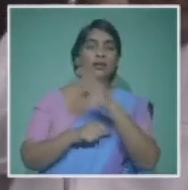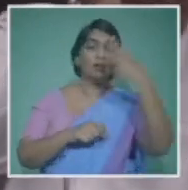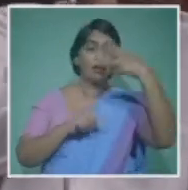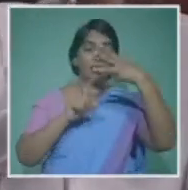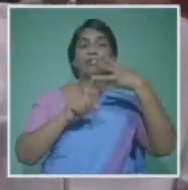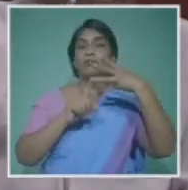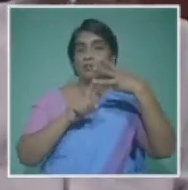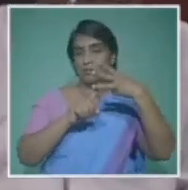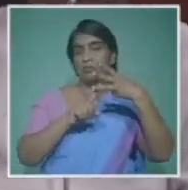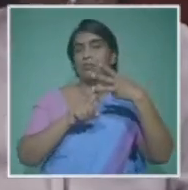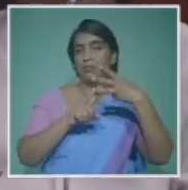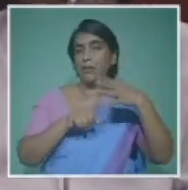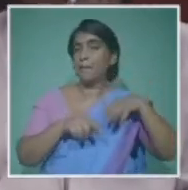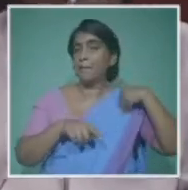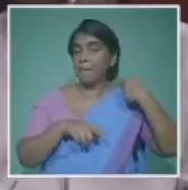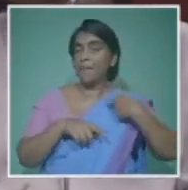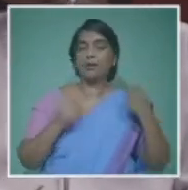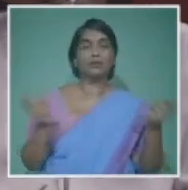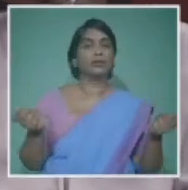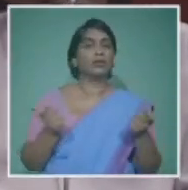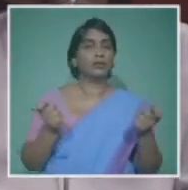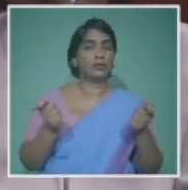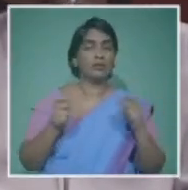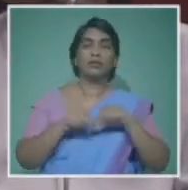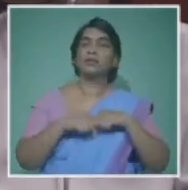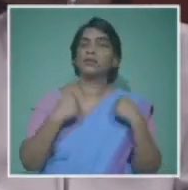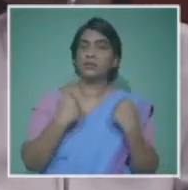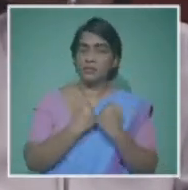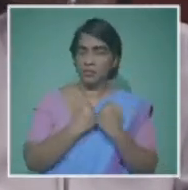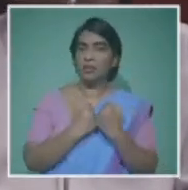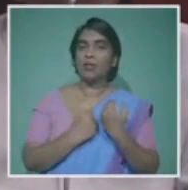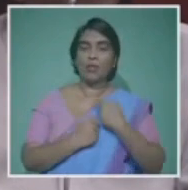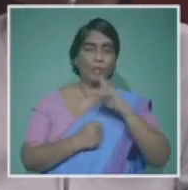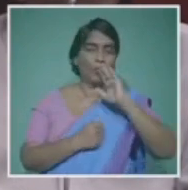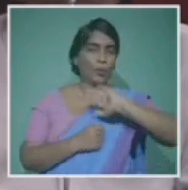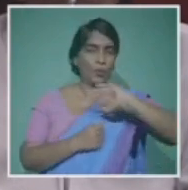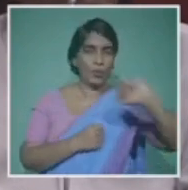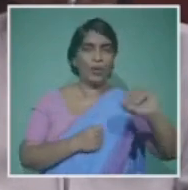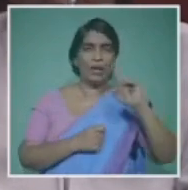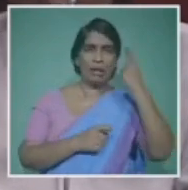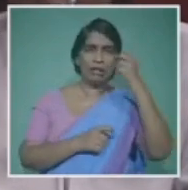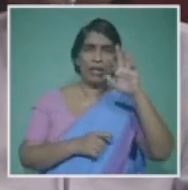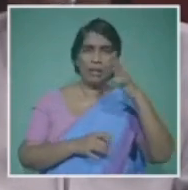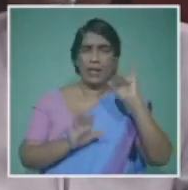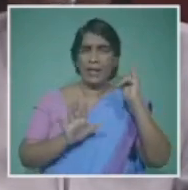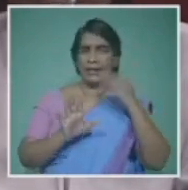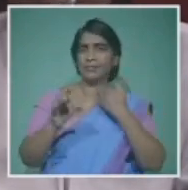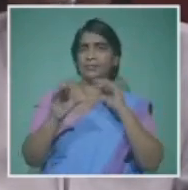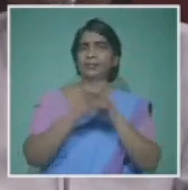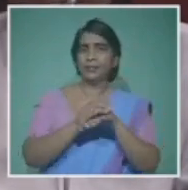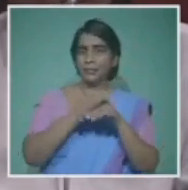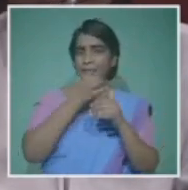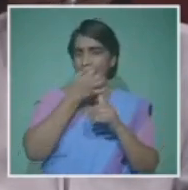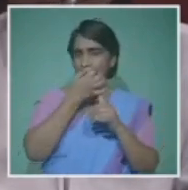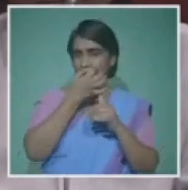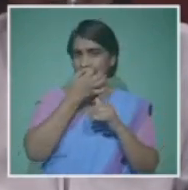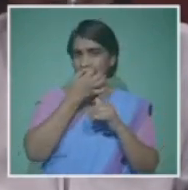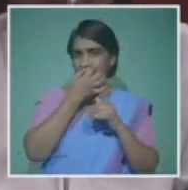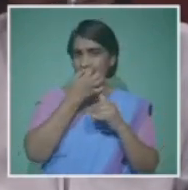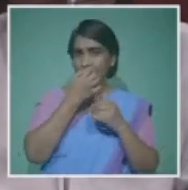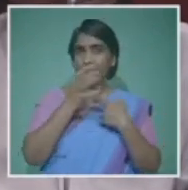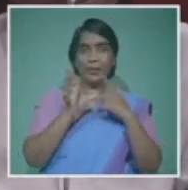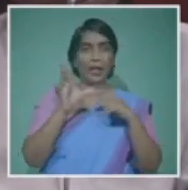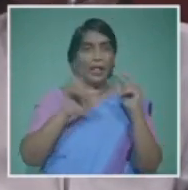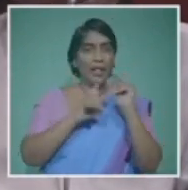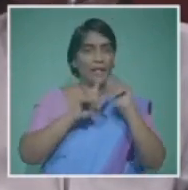block tunggiri mana perbalah Velada. Sangwidana. Api dah arah terdak lembut dah. Hati kata kalau betul negi lah. Api dah